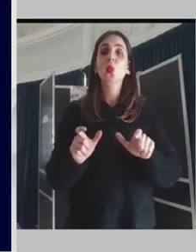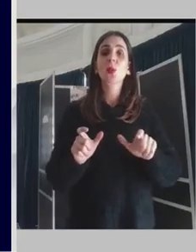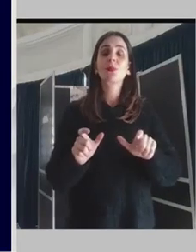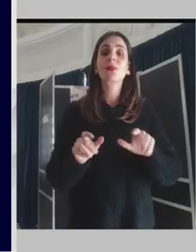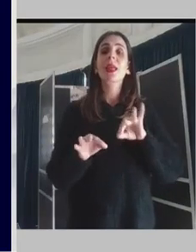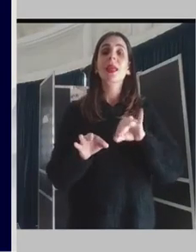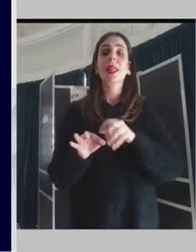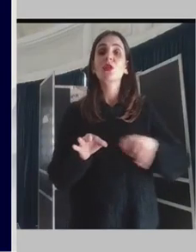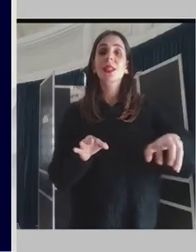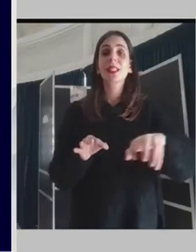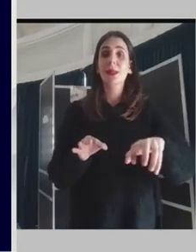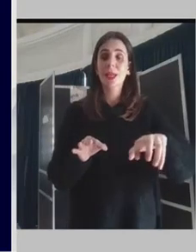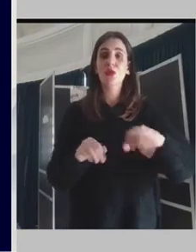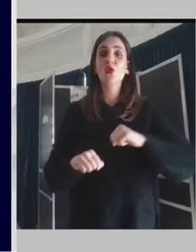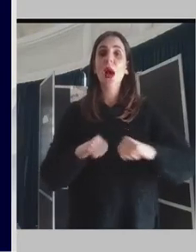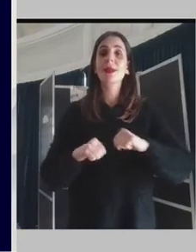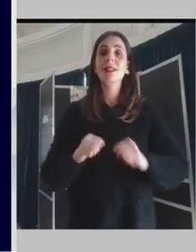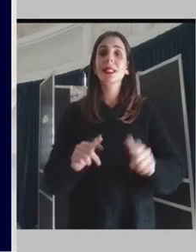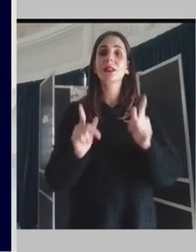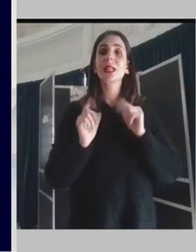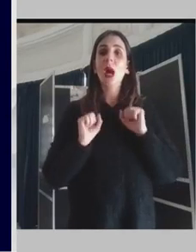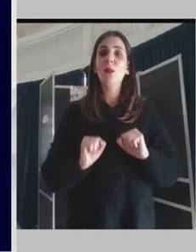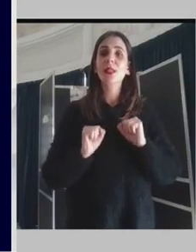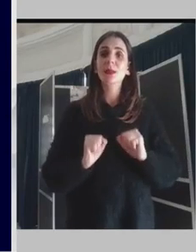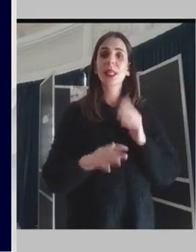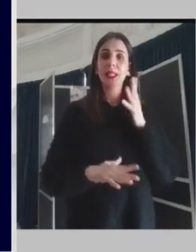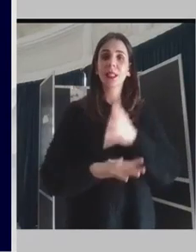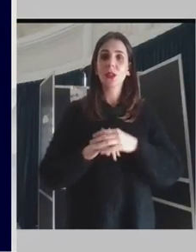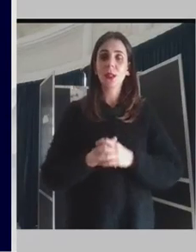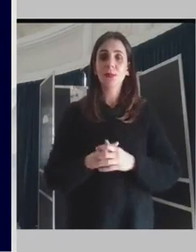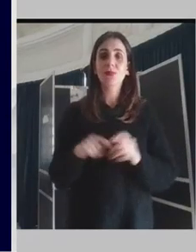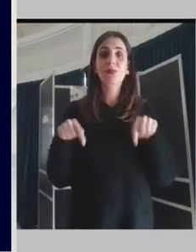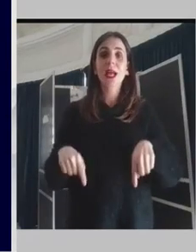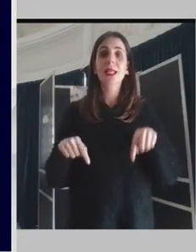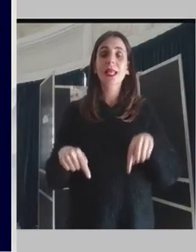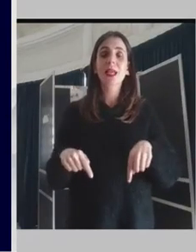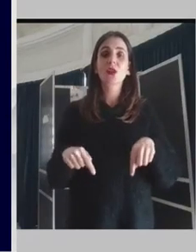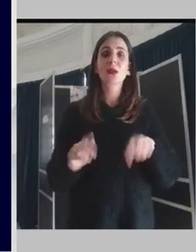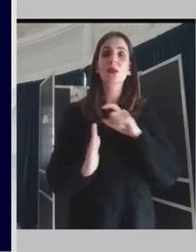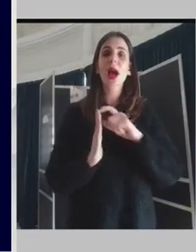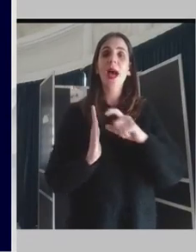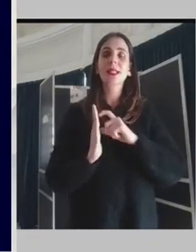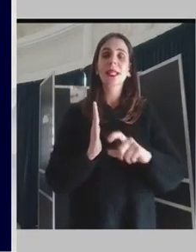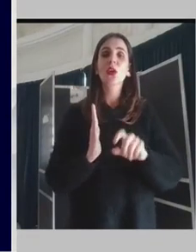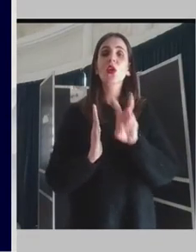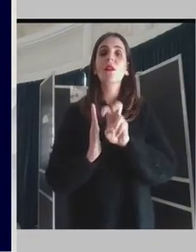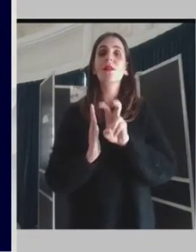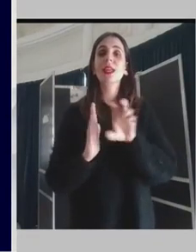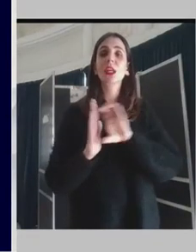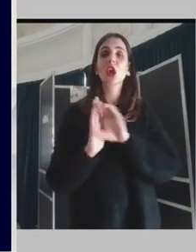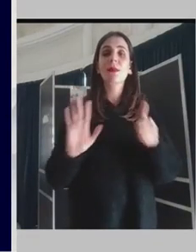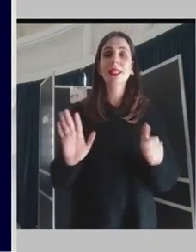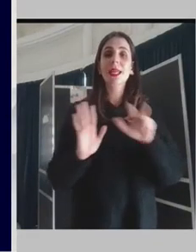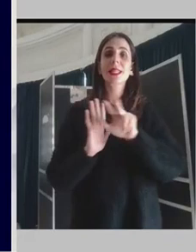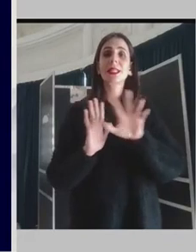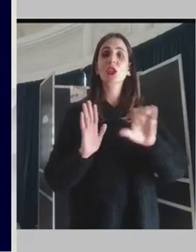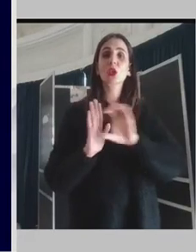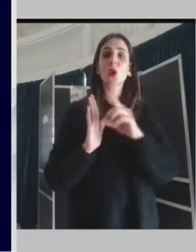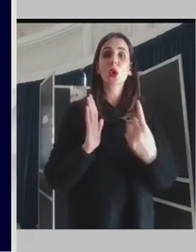dà comunque la possibilità di incidere. Cito gli articoli 20,6,